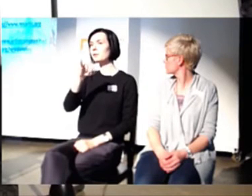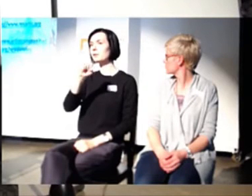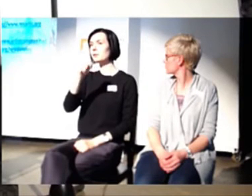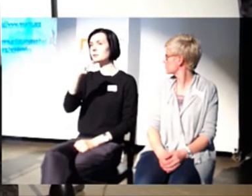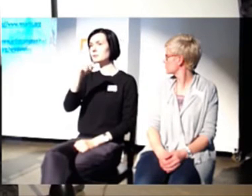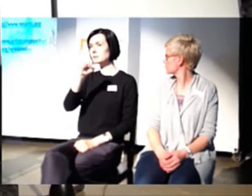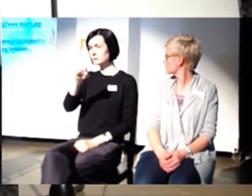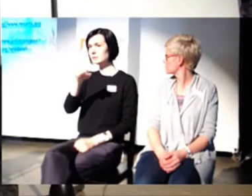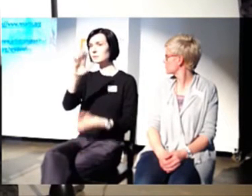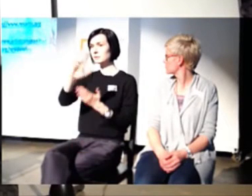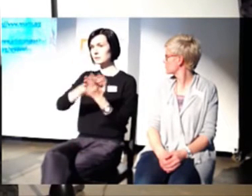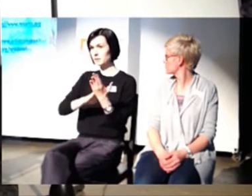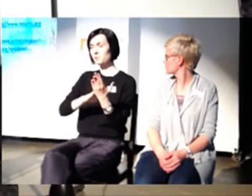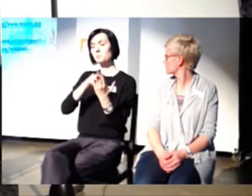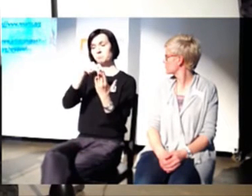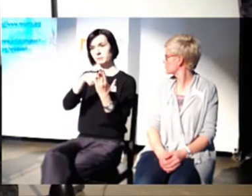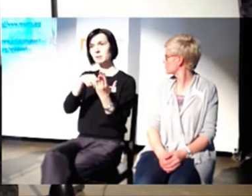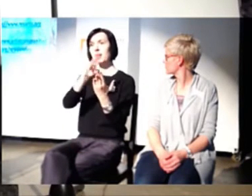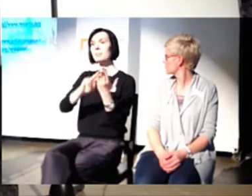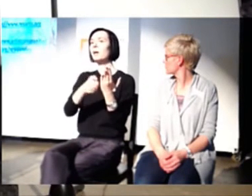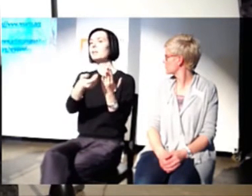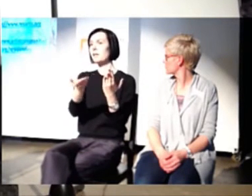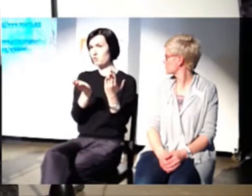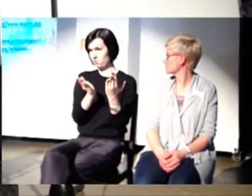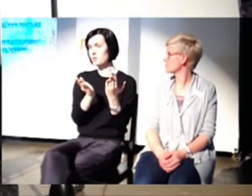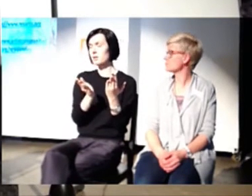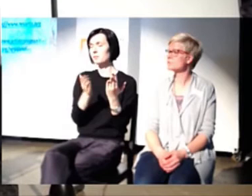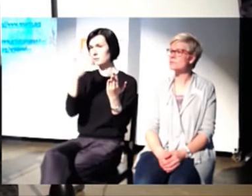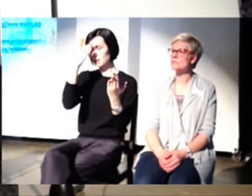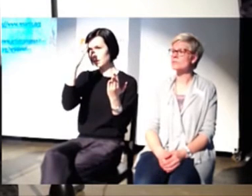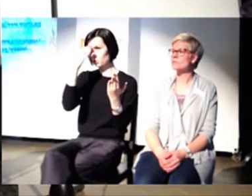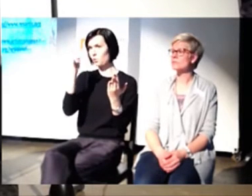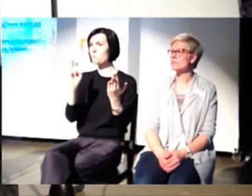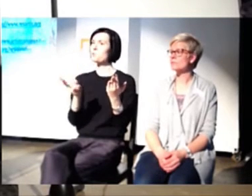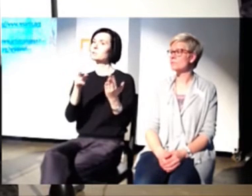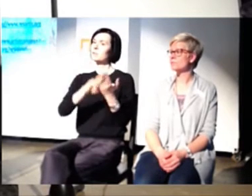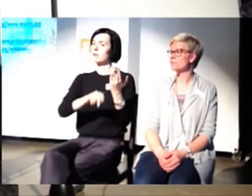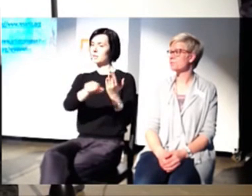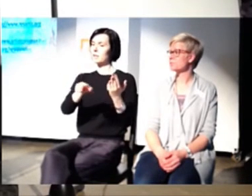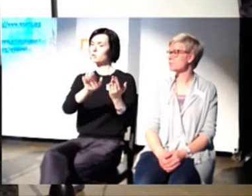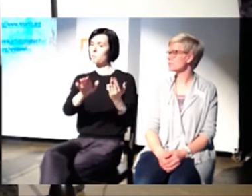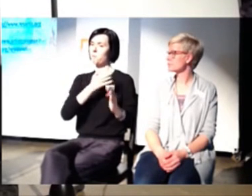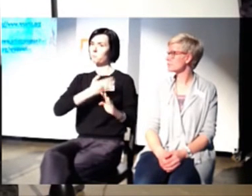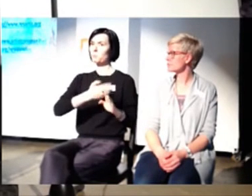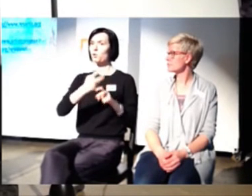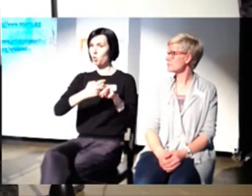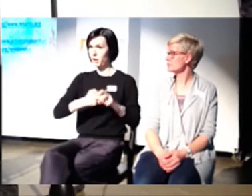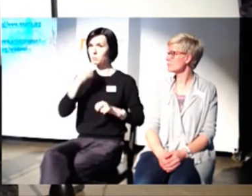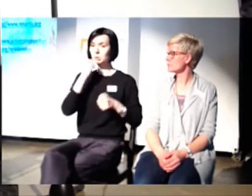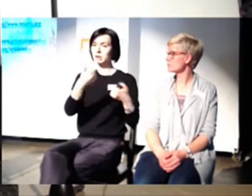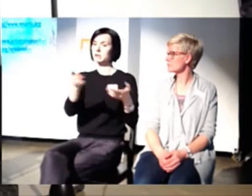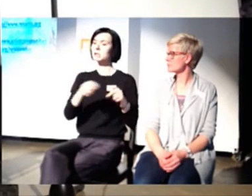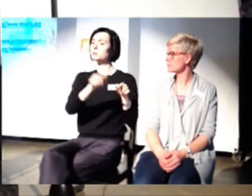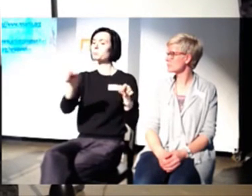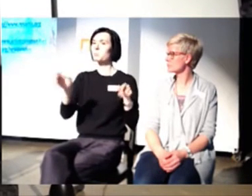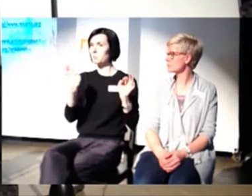TransArtists-sivusto tarjoaa erityisesti taiteilijoille tietoa. Siellä on koottuna myös taiteilijoiden kokemuksia residensseistä, mutta sitten myös